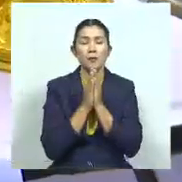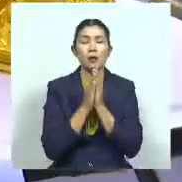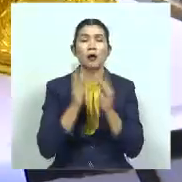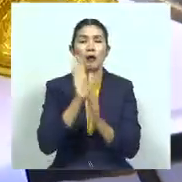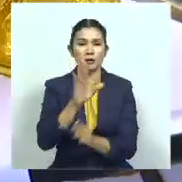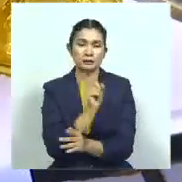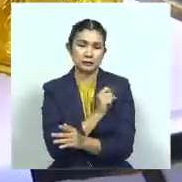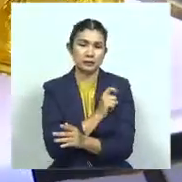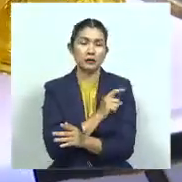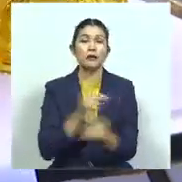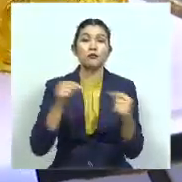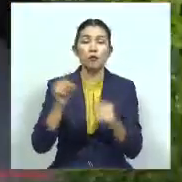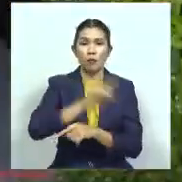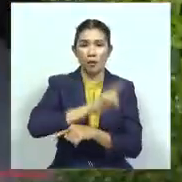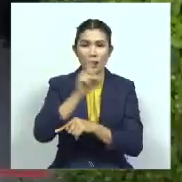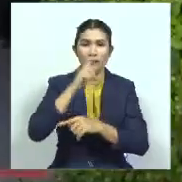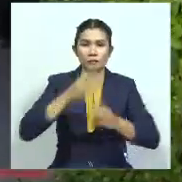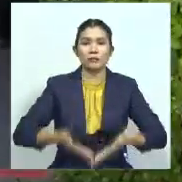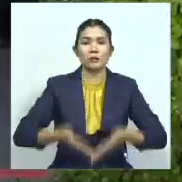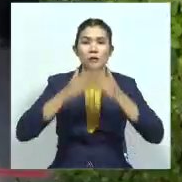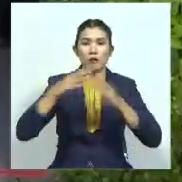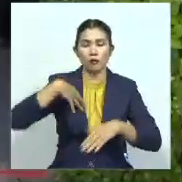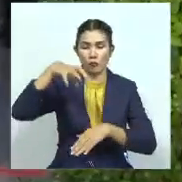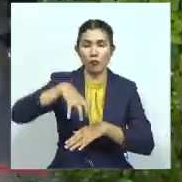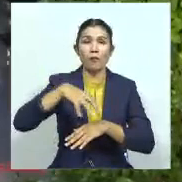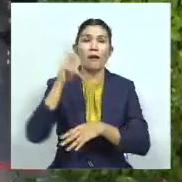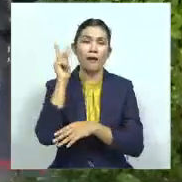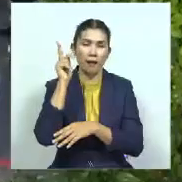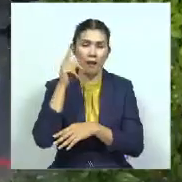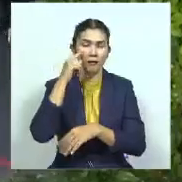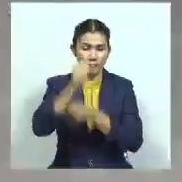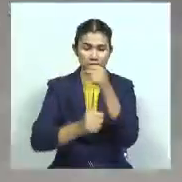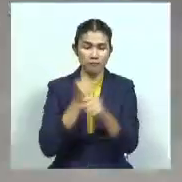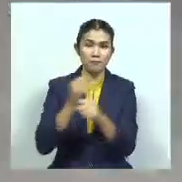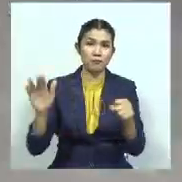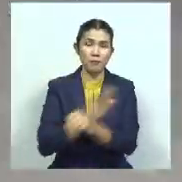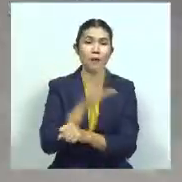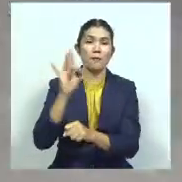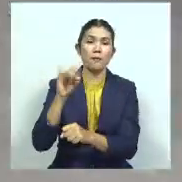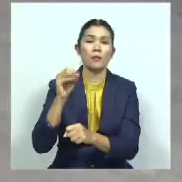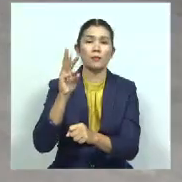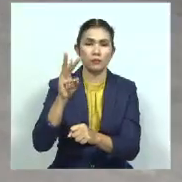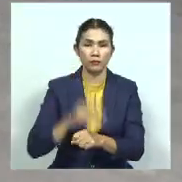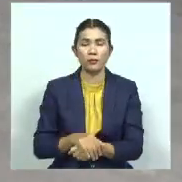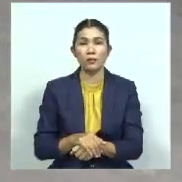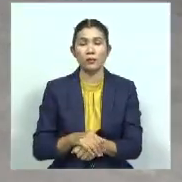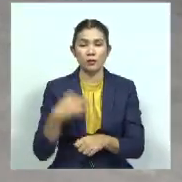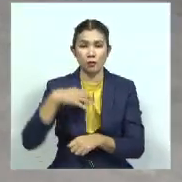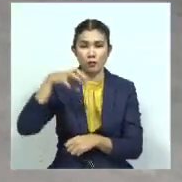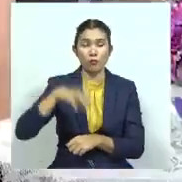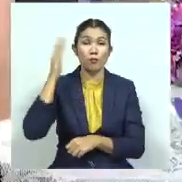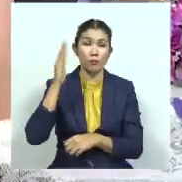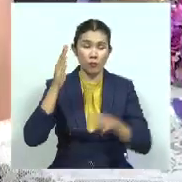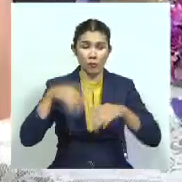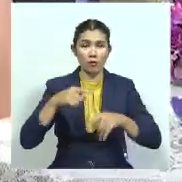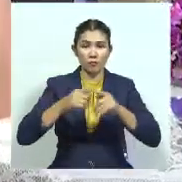สนาเนื่องในโอกาสวันสถาปนากรมประชาสัมพันธ์ครบรอบ86ปีกรมประชาสัมพันธ์ก่อตั้งขึ้